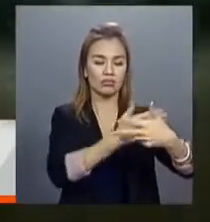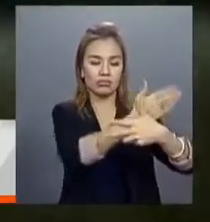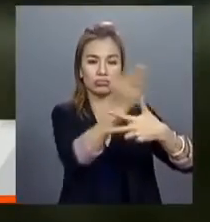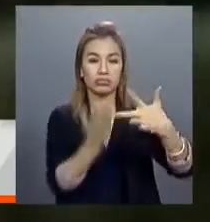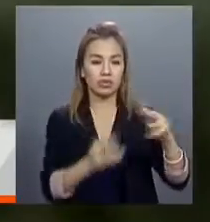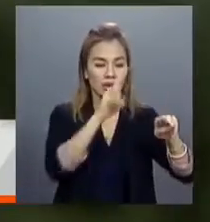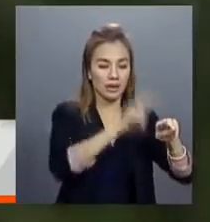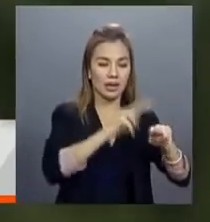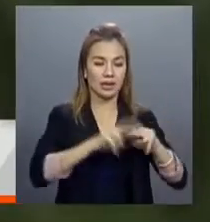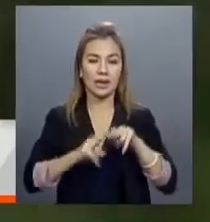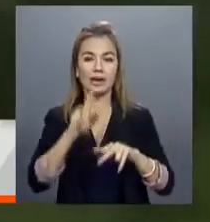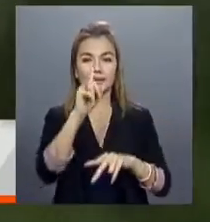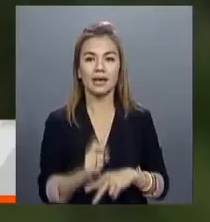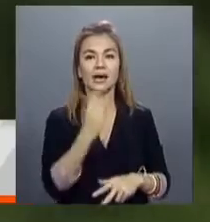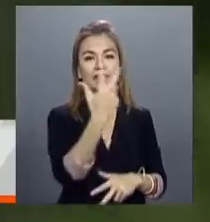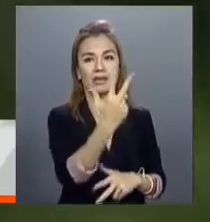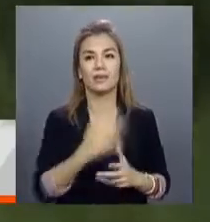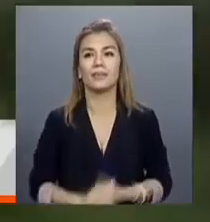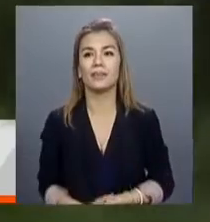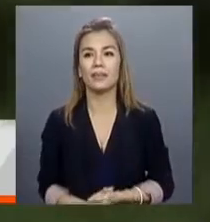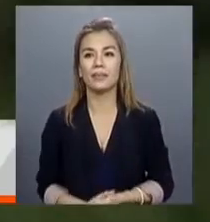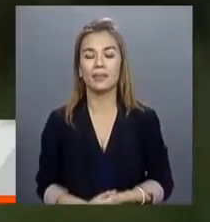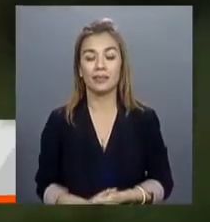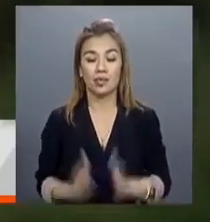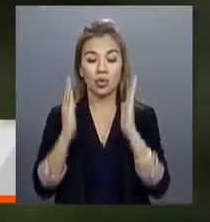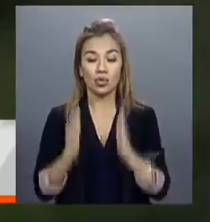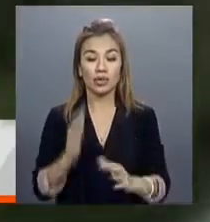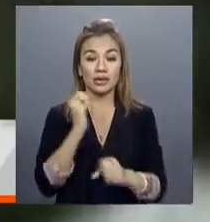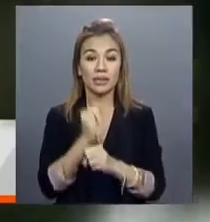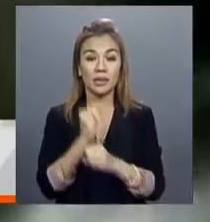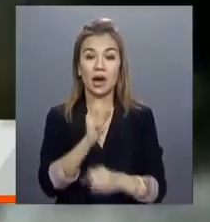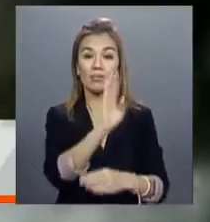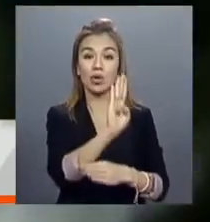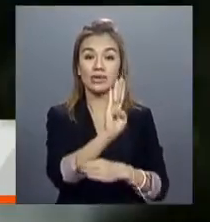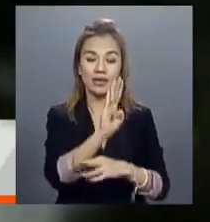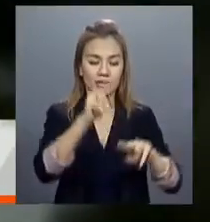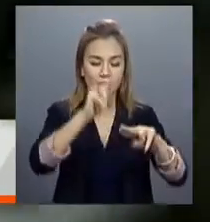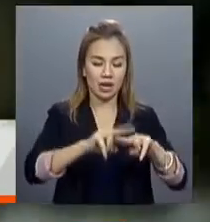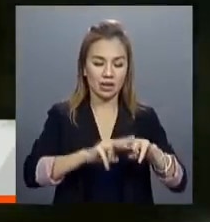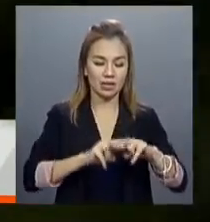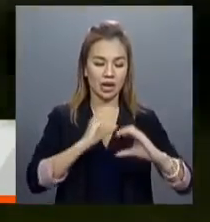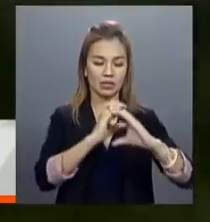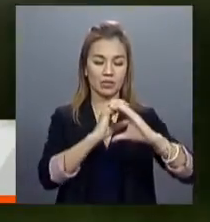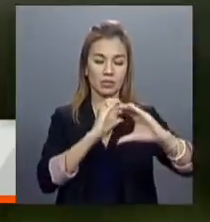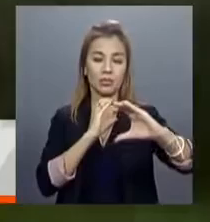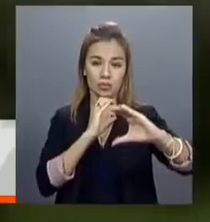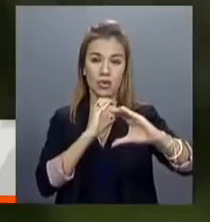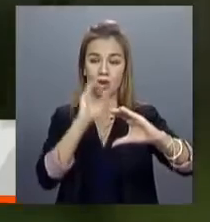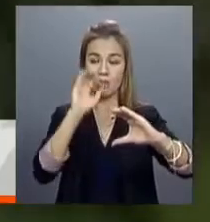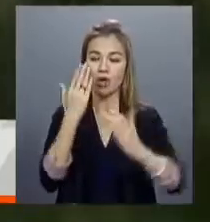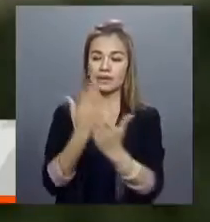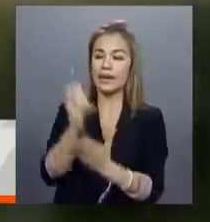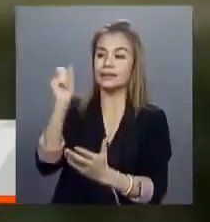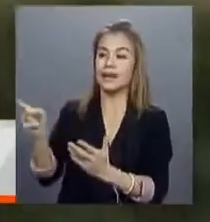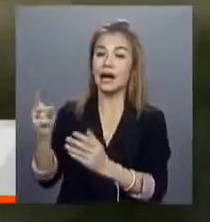โดยสารพนักงานบริษัทสปิริตซึ่งโดยสารมากับรถทัวร์คันดังกล่าวเล่าว่าได้ว่าจ้างรถทัวร์